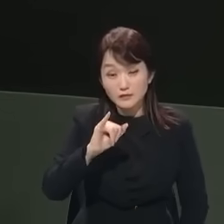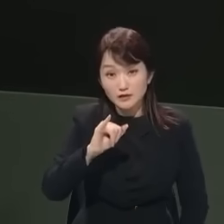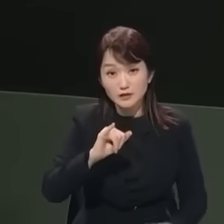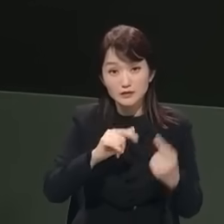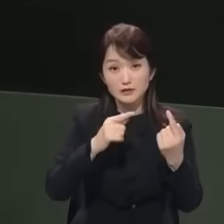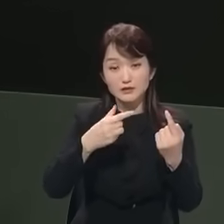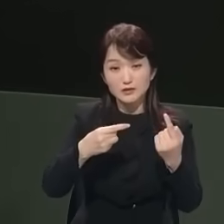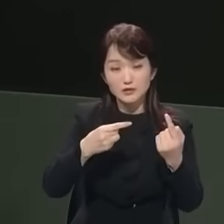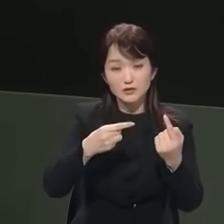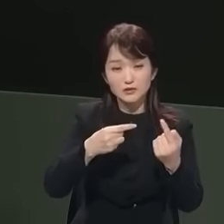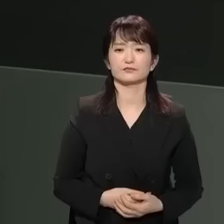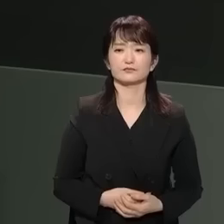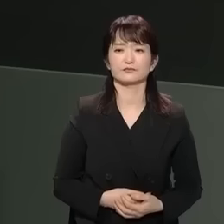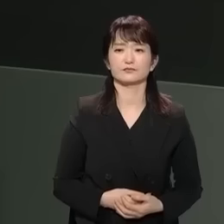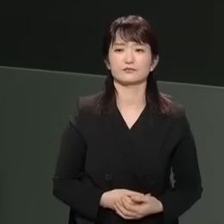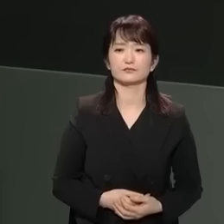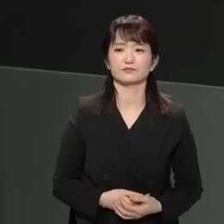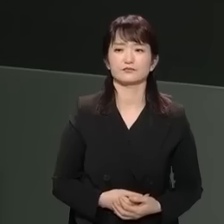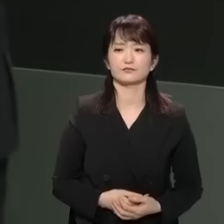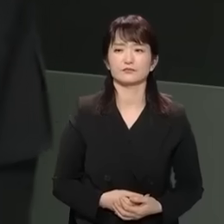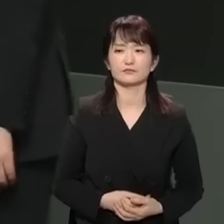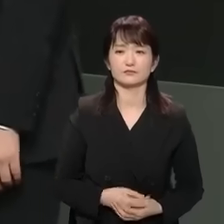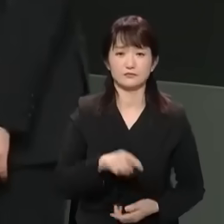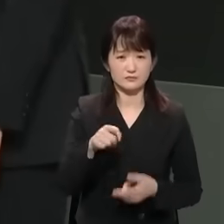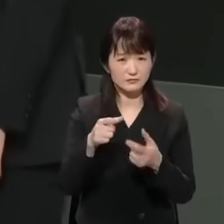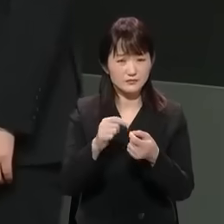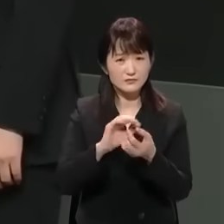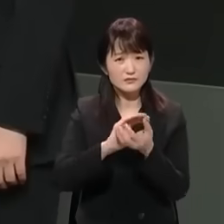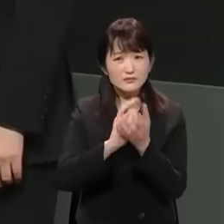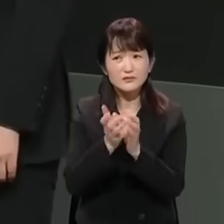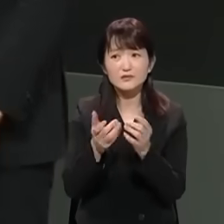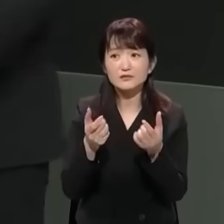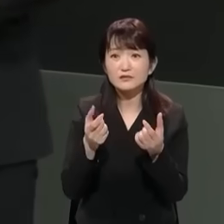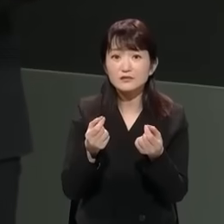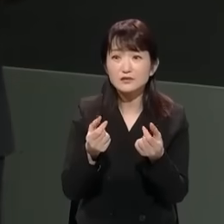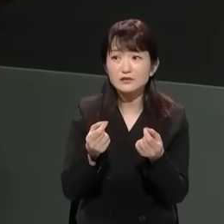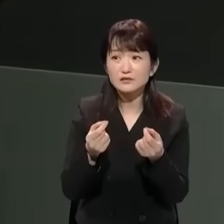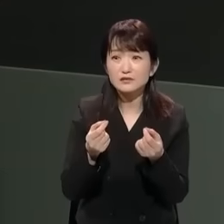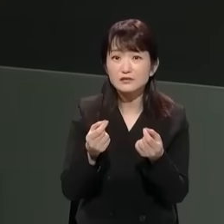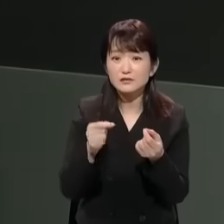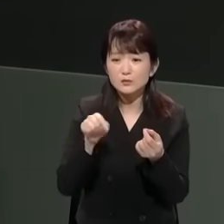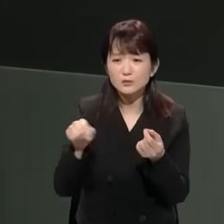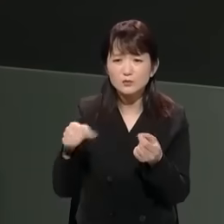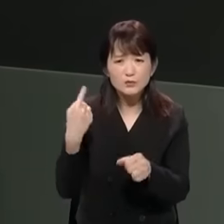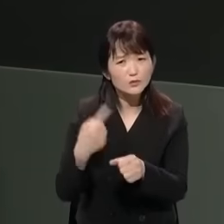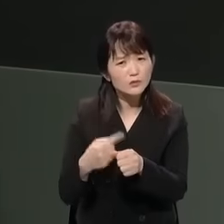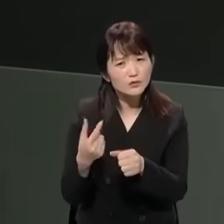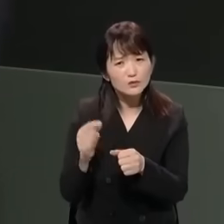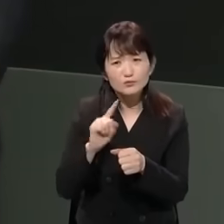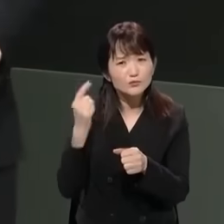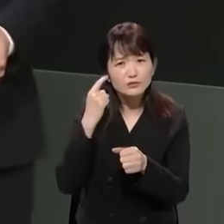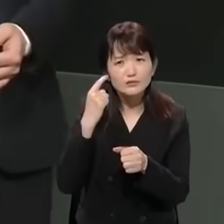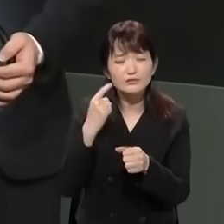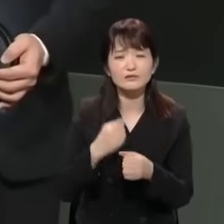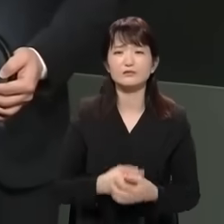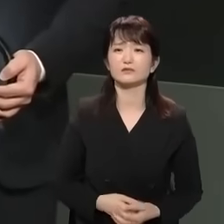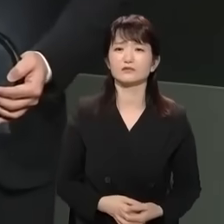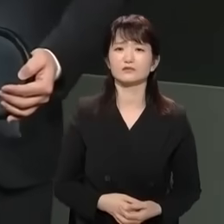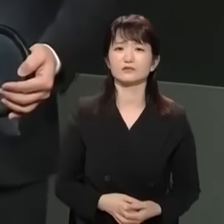실컷 드실 수 있어요 제발 돈 주고 사세요 이런 꽃같은 어 욕 같기도 하고 무슨 소리일까요